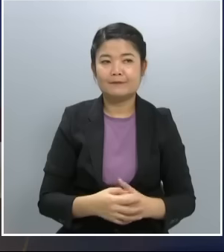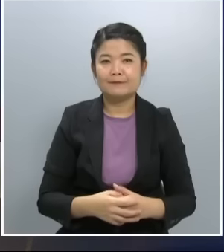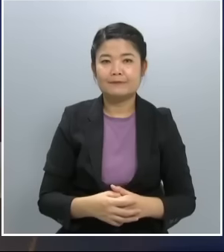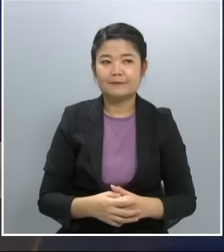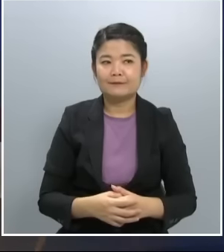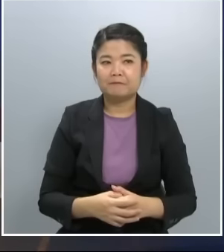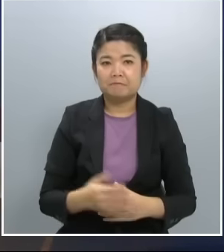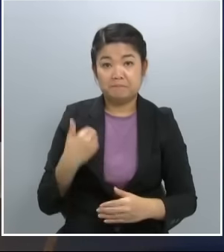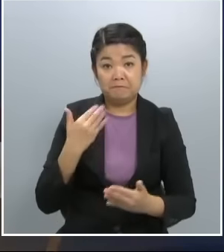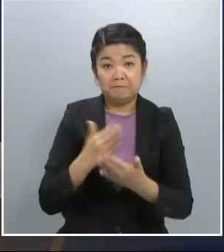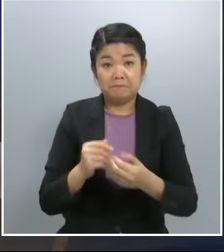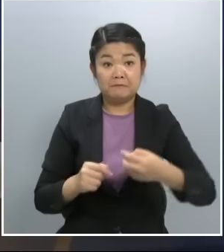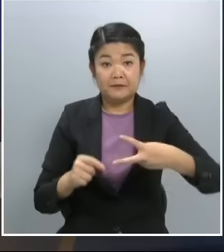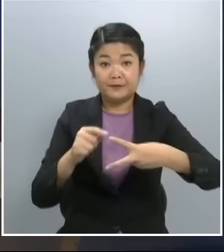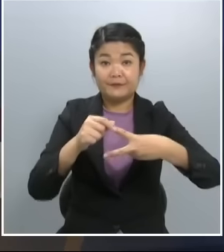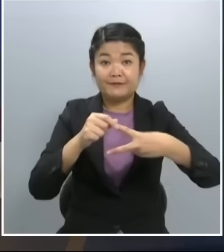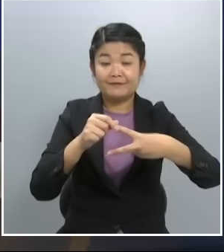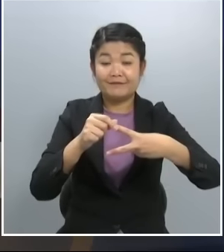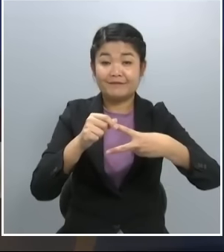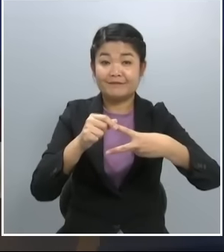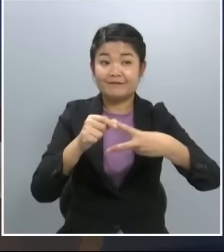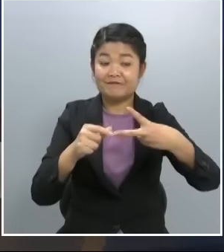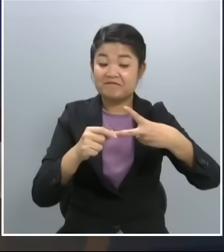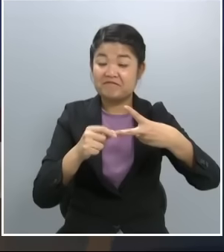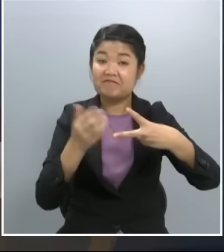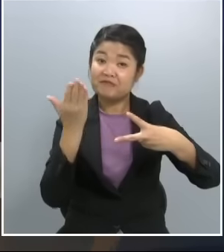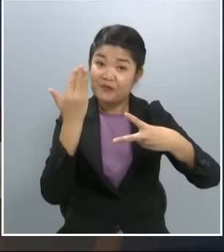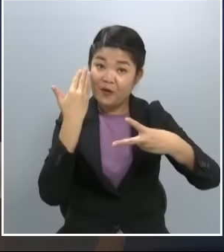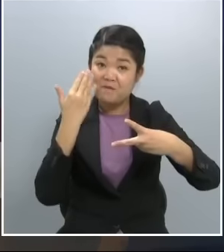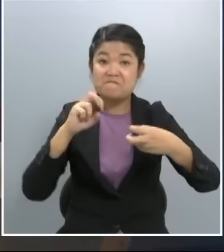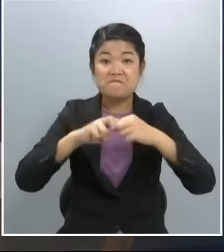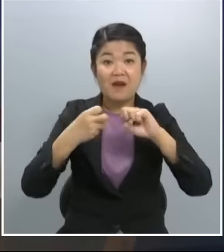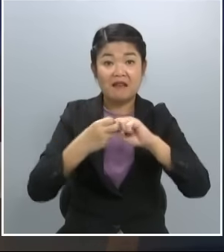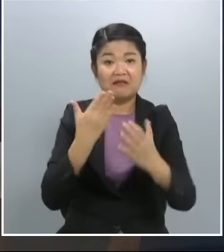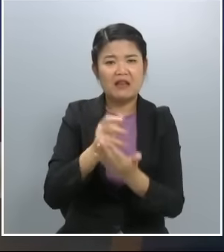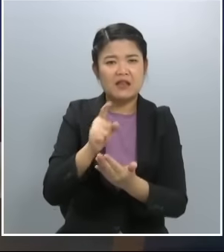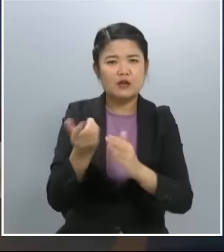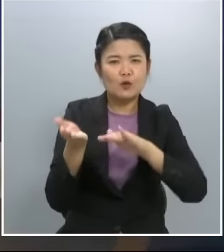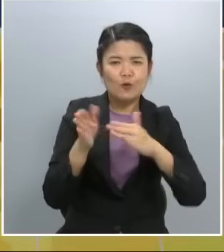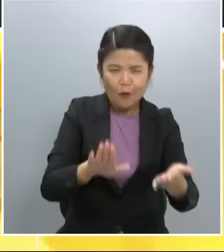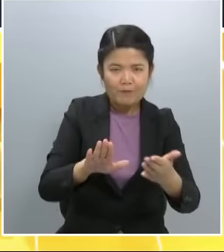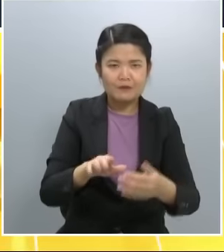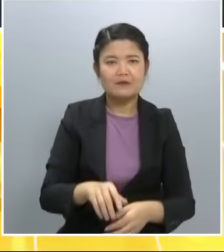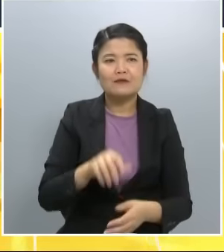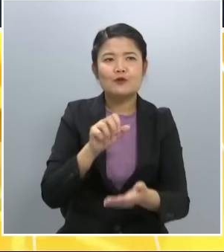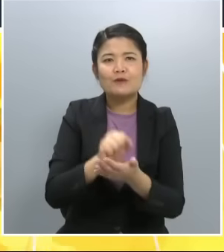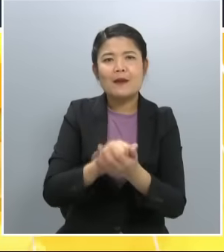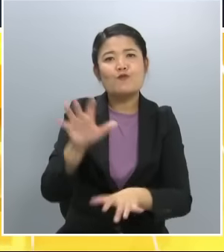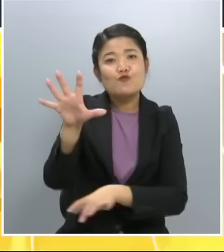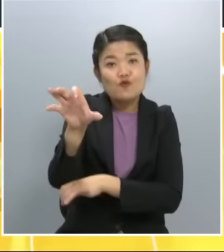2ประเด็นประเด็นหลังก็คือเมื่อครั้งวิกฤตการณ์ทางเศรษฐกิจให้ภาคธุรกิจในแห่คัดคือล